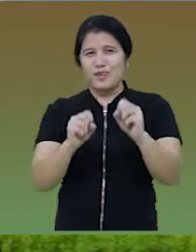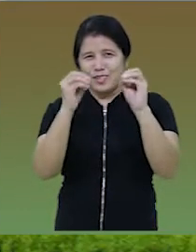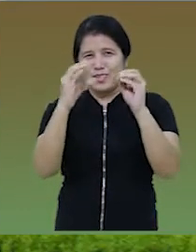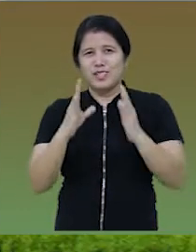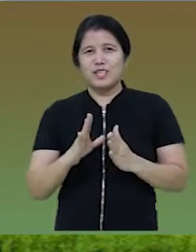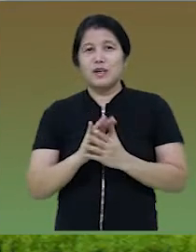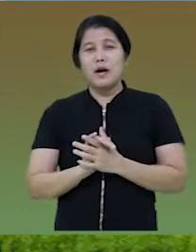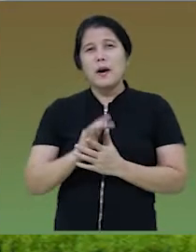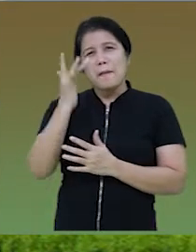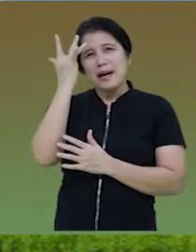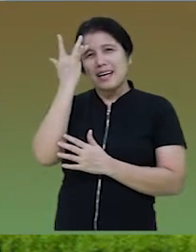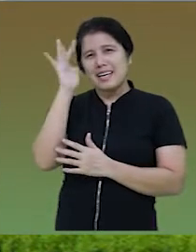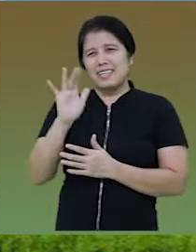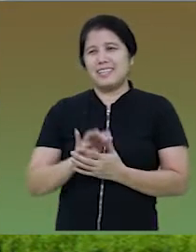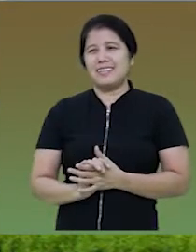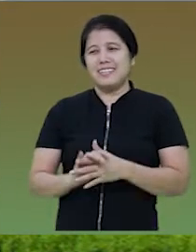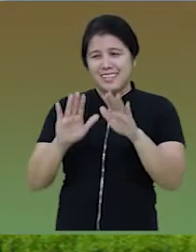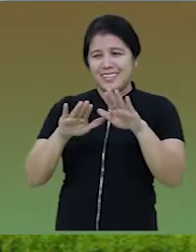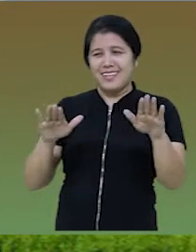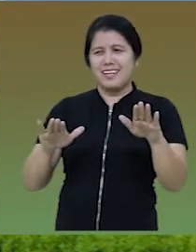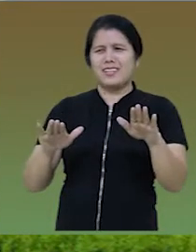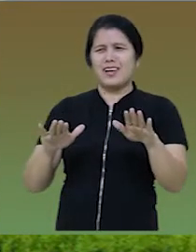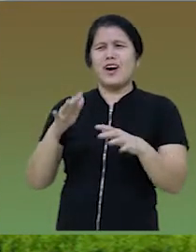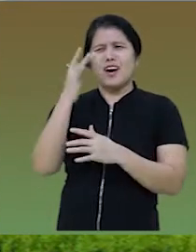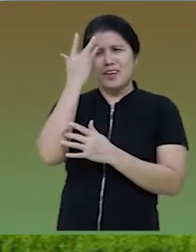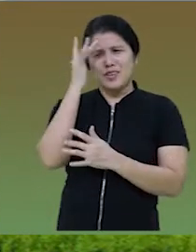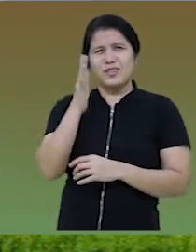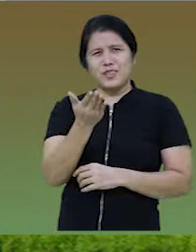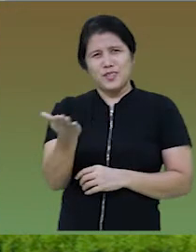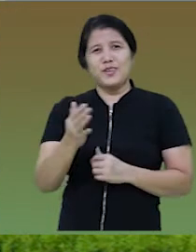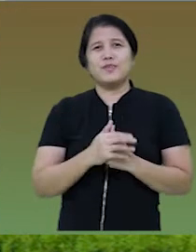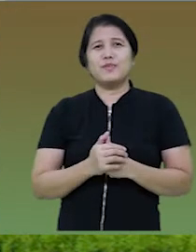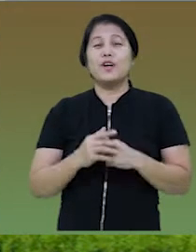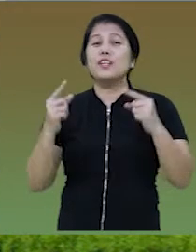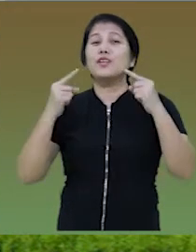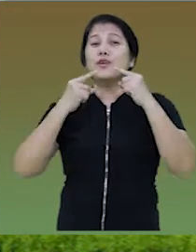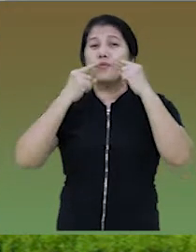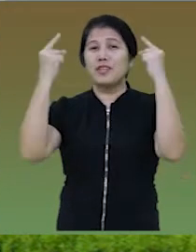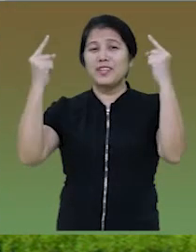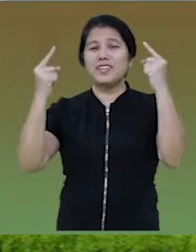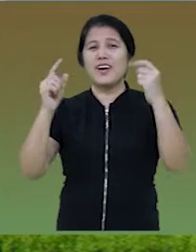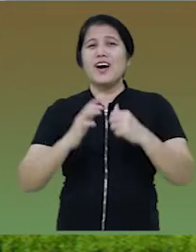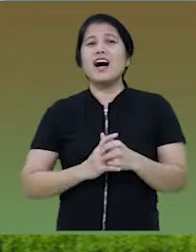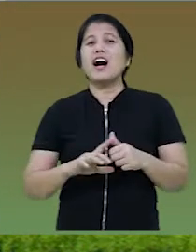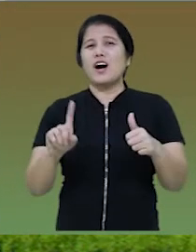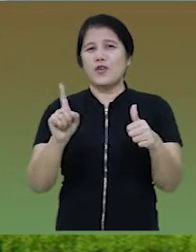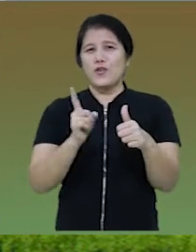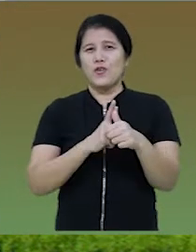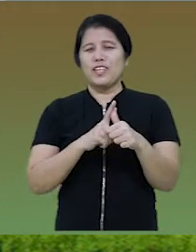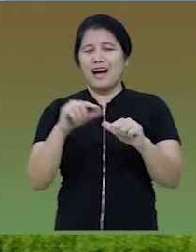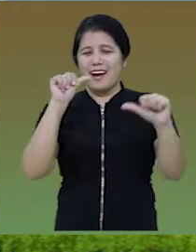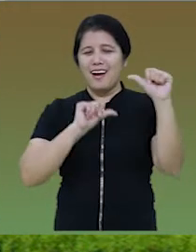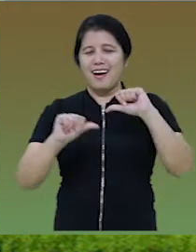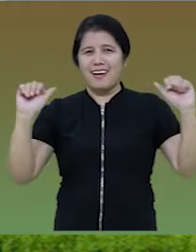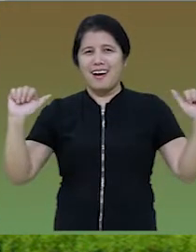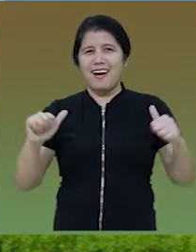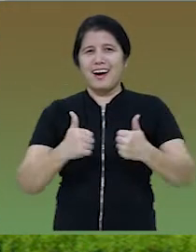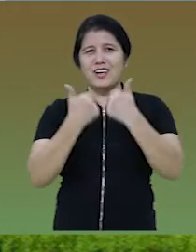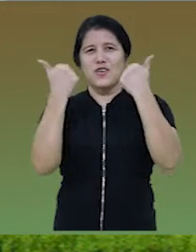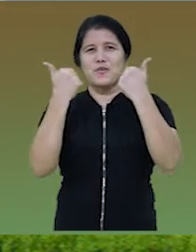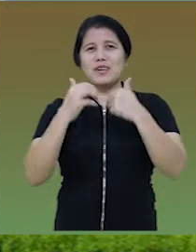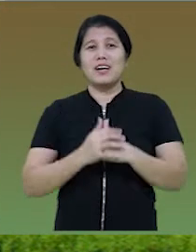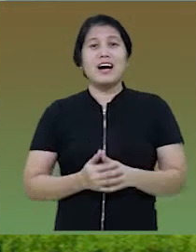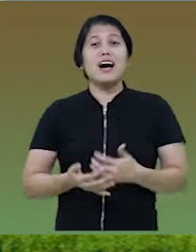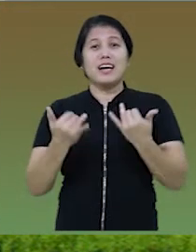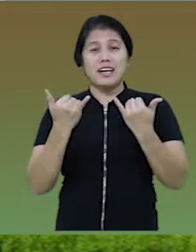Magaling! Kids, ang uhusay ninyo na pagtagumpayan ninyo ang unang agahamon. Ngayon naman, samahan